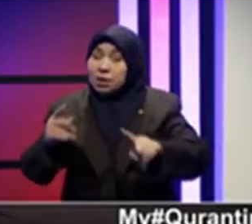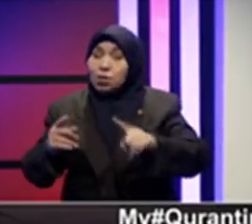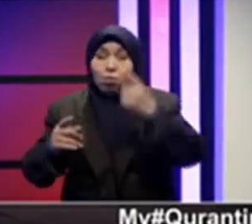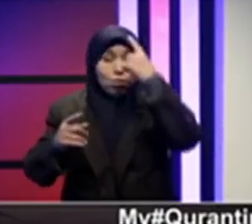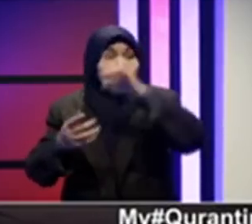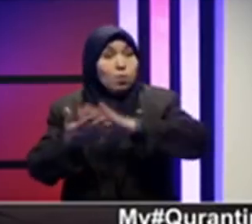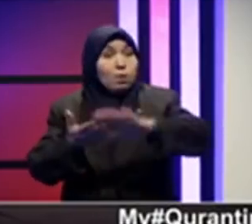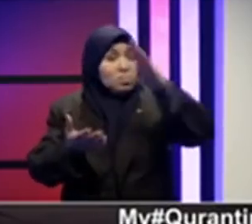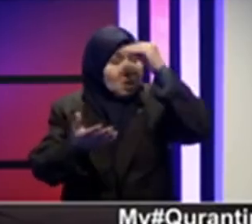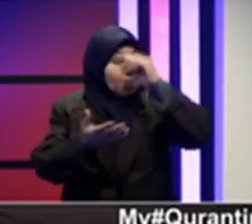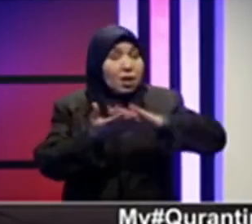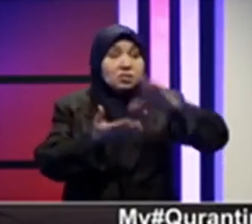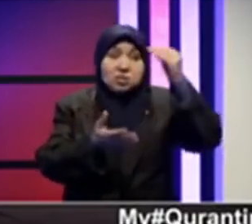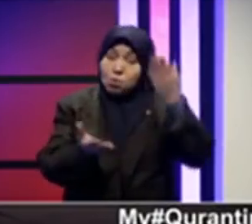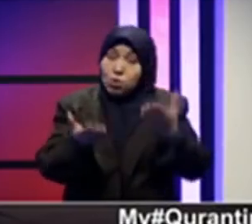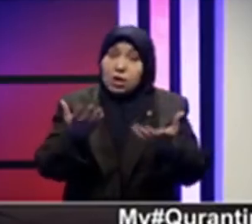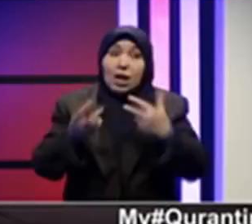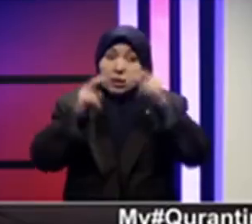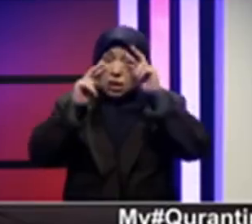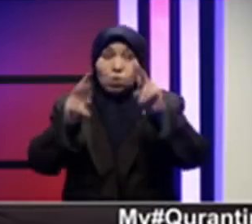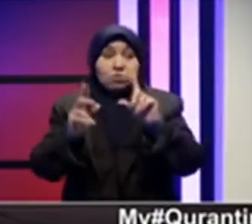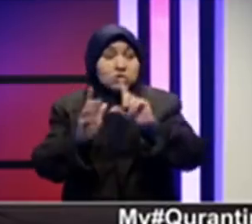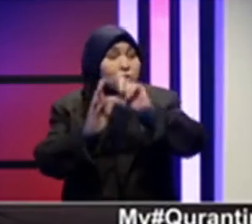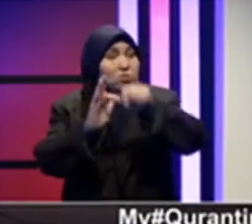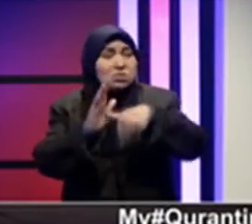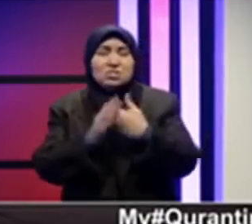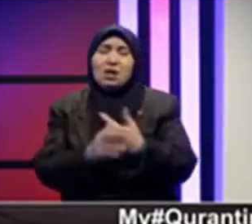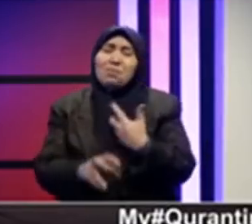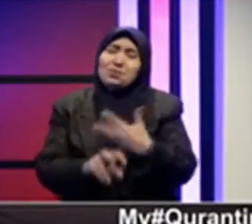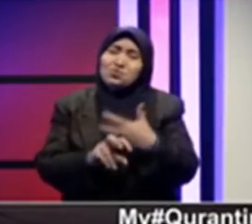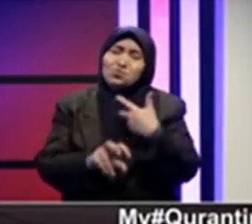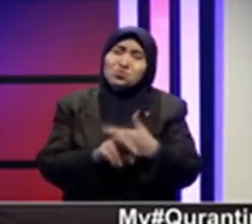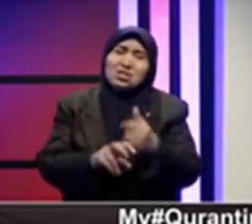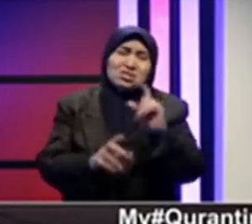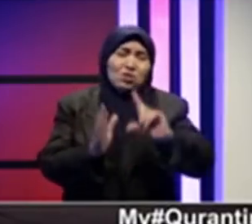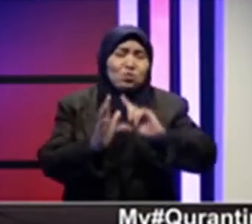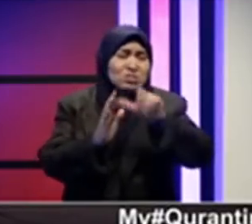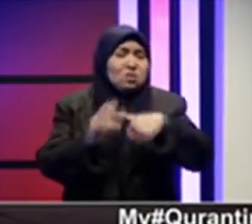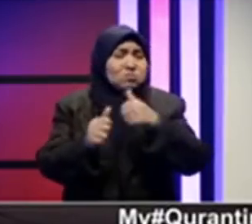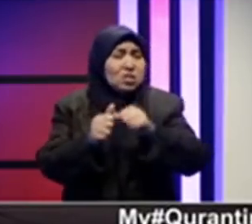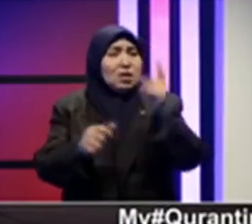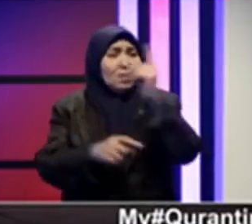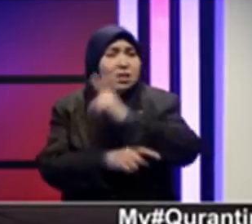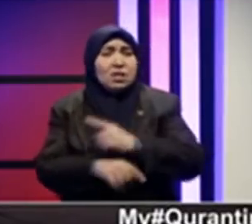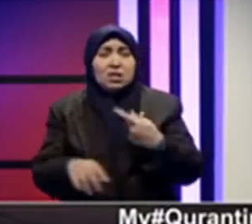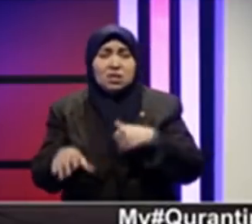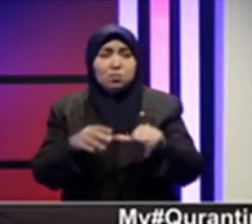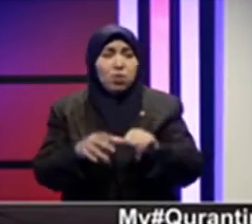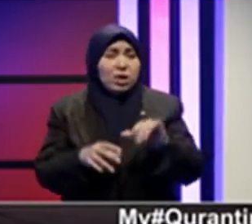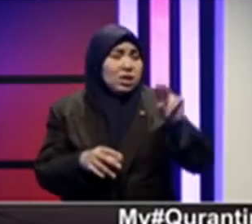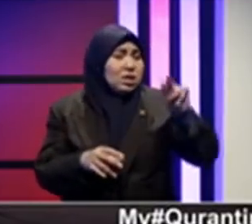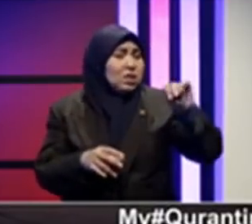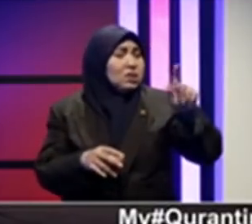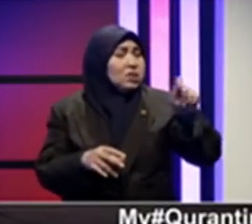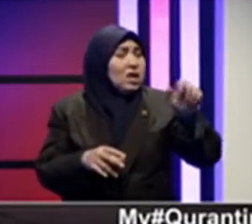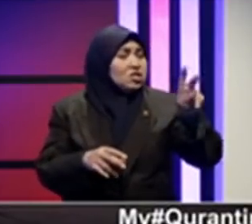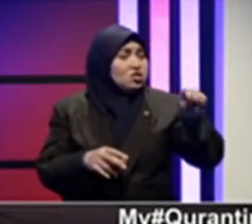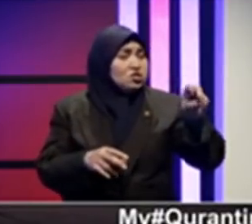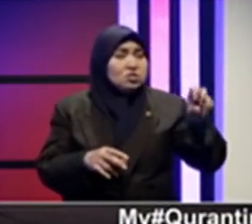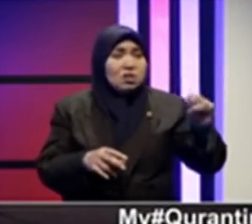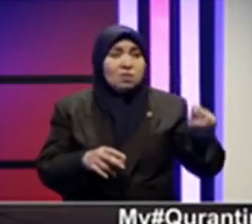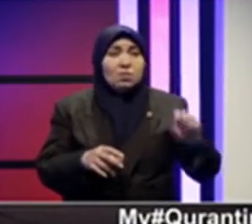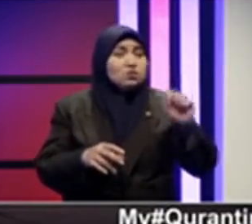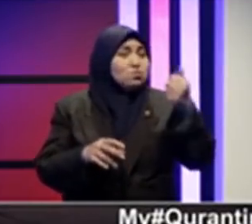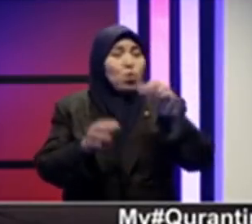Pasal mungkin pelajar-pelajar nak tengok sampai satu jam ni dia susah, satu jam setiap hari. Kita buat intensif, contohnya